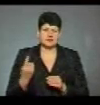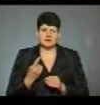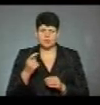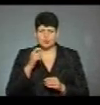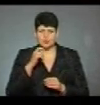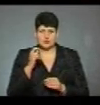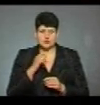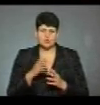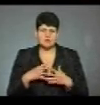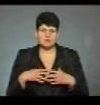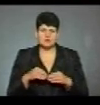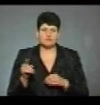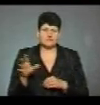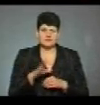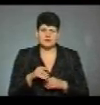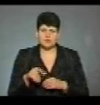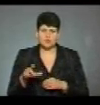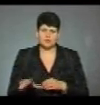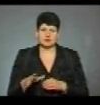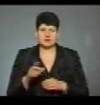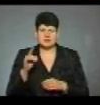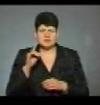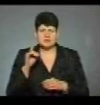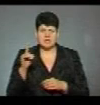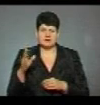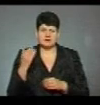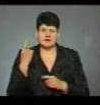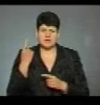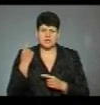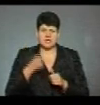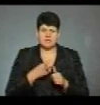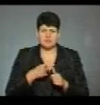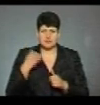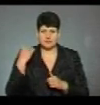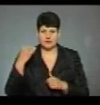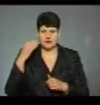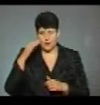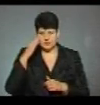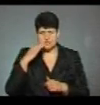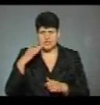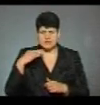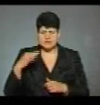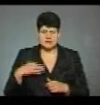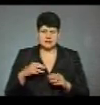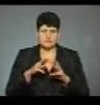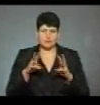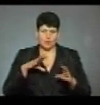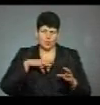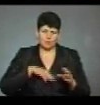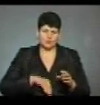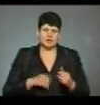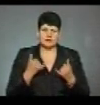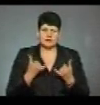українську сім'ю, щоб усі люди, як брати слави, величне ім'я Твоє, Отця і Сина, і Святого Духа, нині